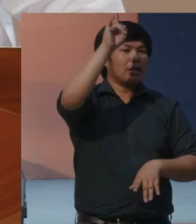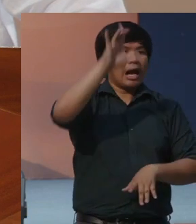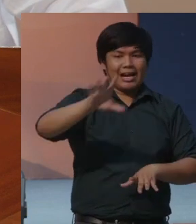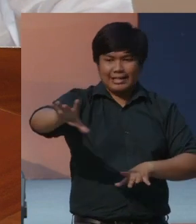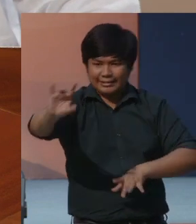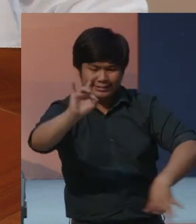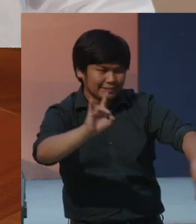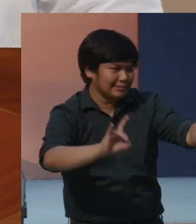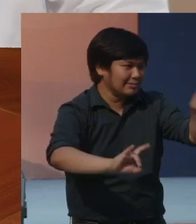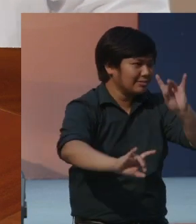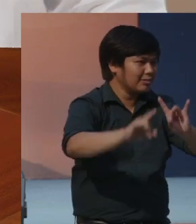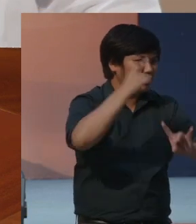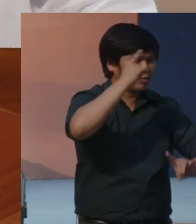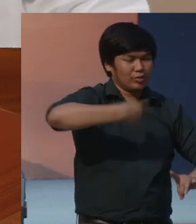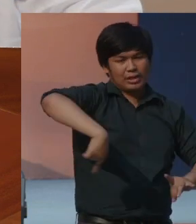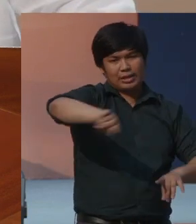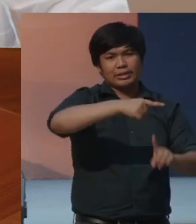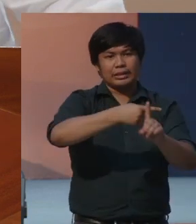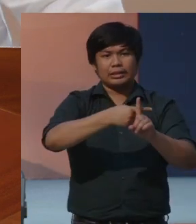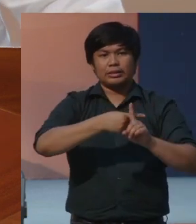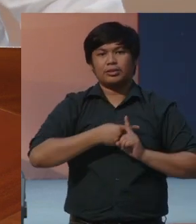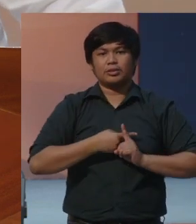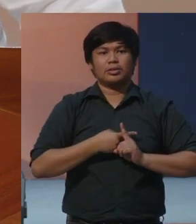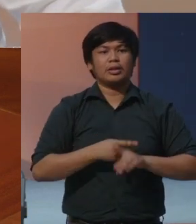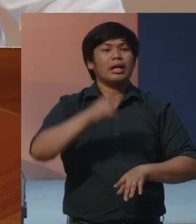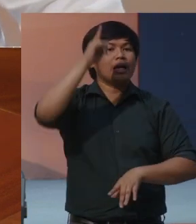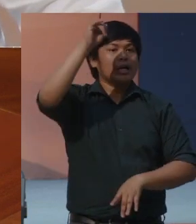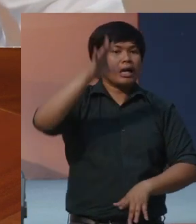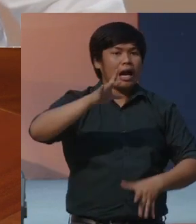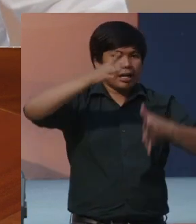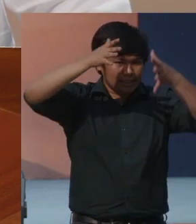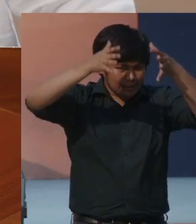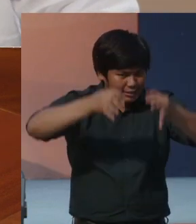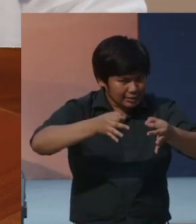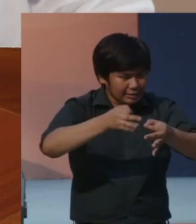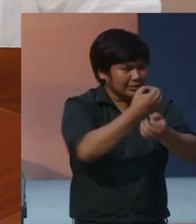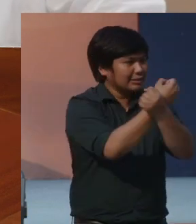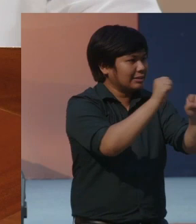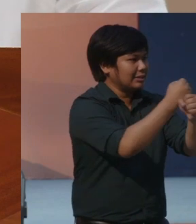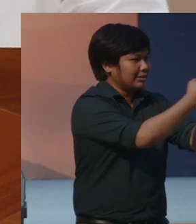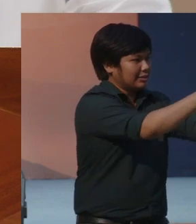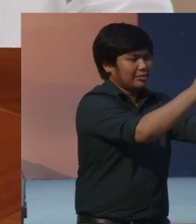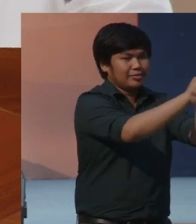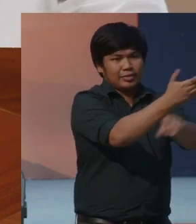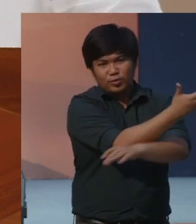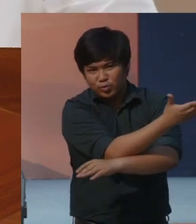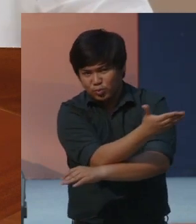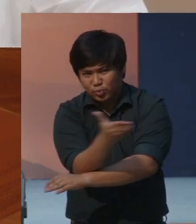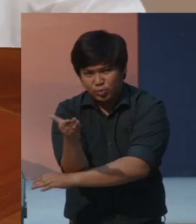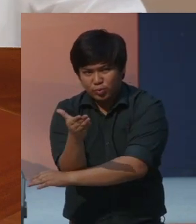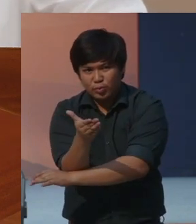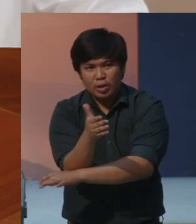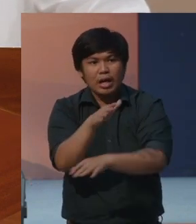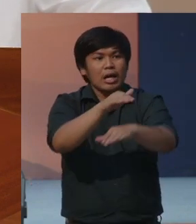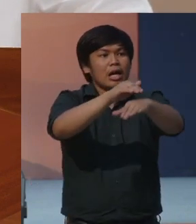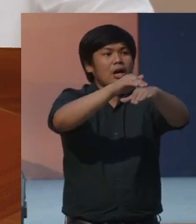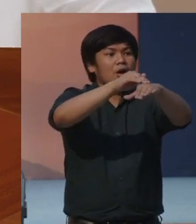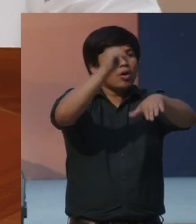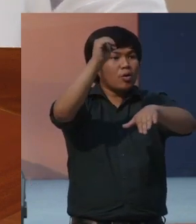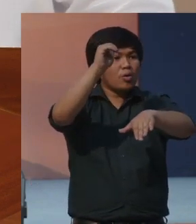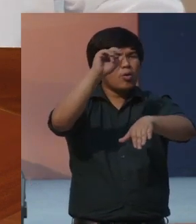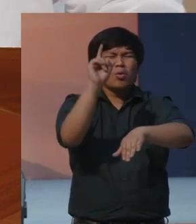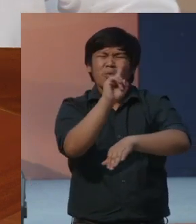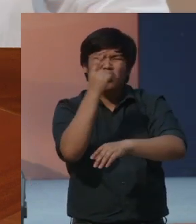tayo maligtas. And those whom He predestined, He also called. Tinawag tayo, isang inner call na